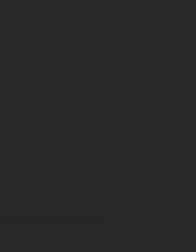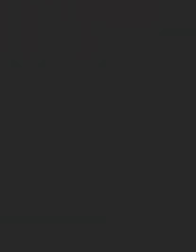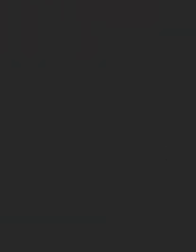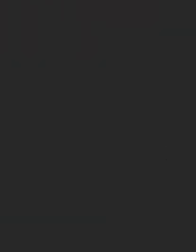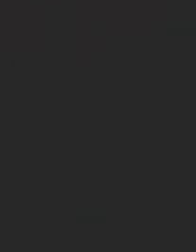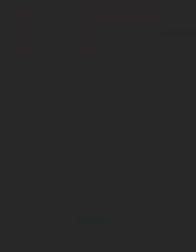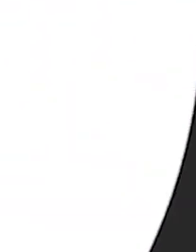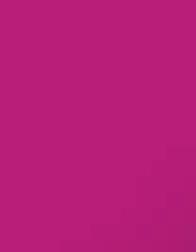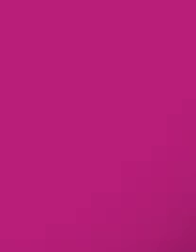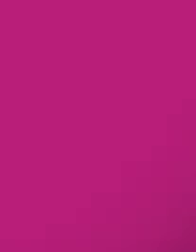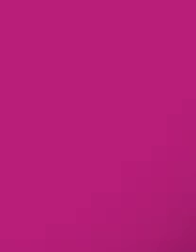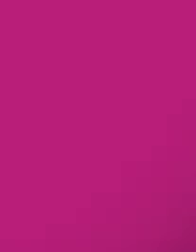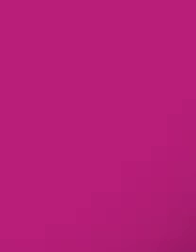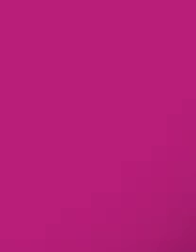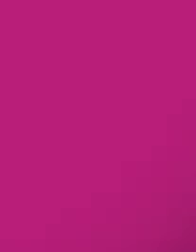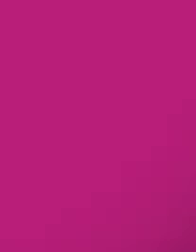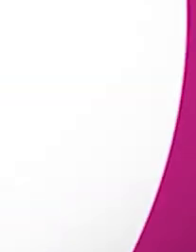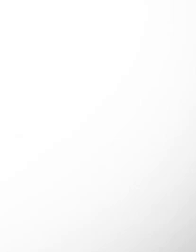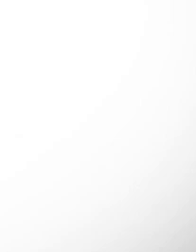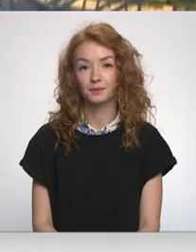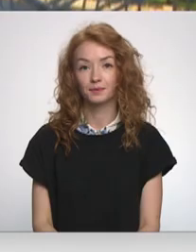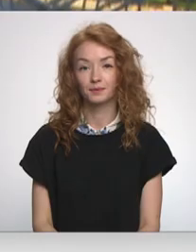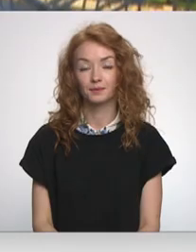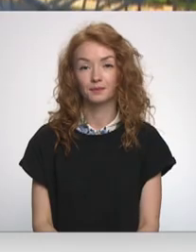Re, viss ēters ir te!